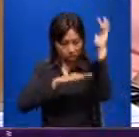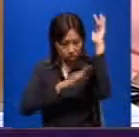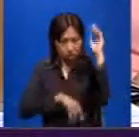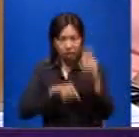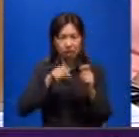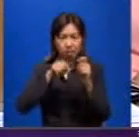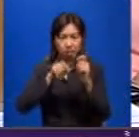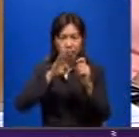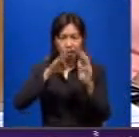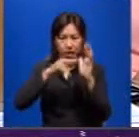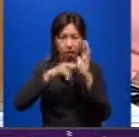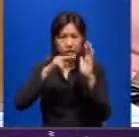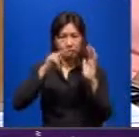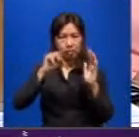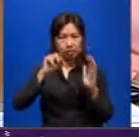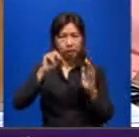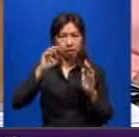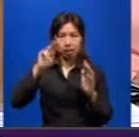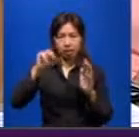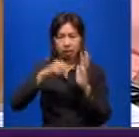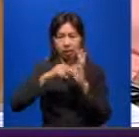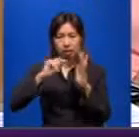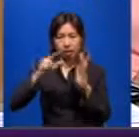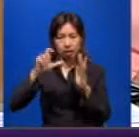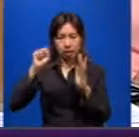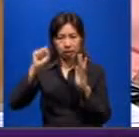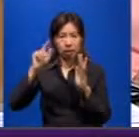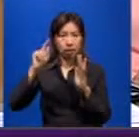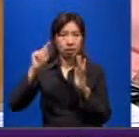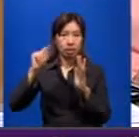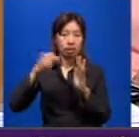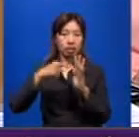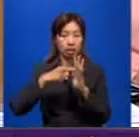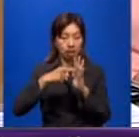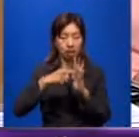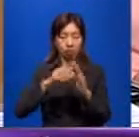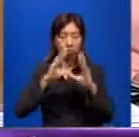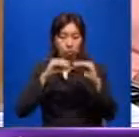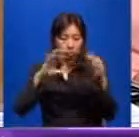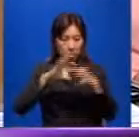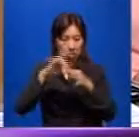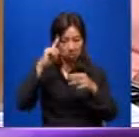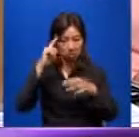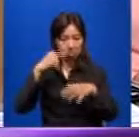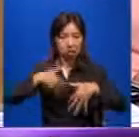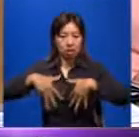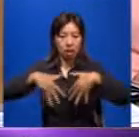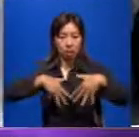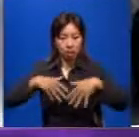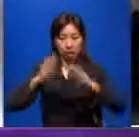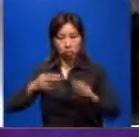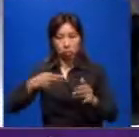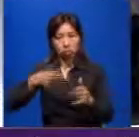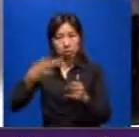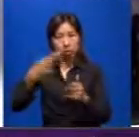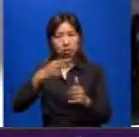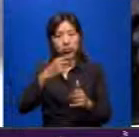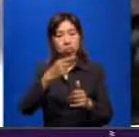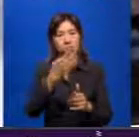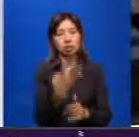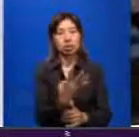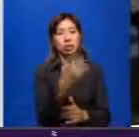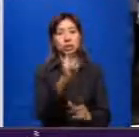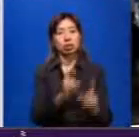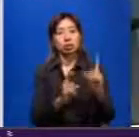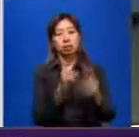งานกำลังเร่งสอบข้อเท็จจริงกรณีเหตุยิงชาวบ้านเสียชีวิต 3คนพร้อมกำชับเจ้าหน้าที่เพิ่มมาตรการป้องกันพื้นที่หลังเกิดเหตุคนร้าย